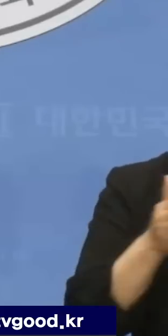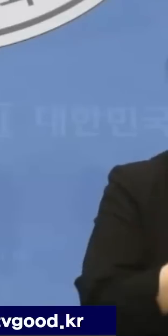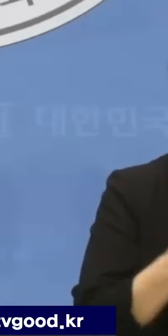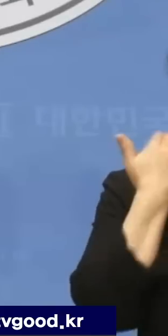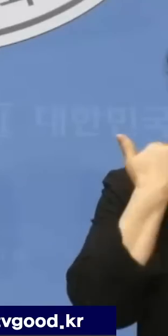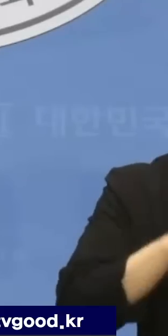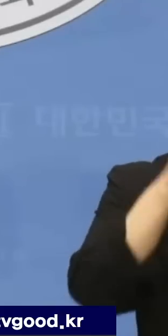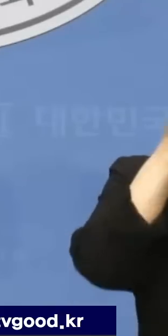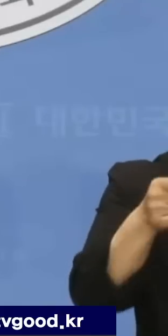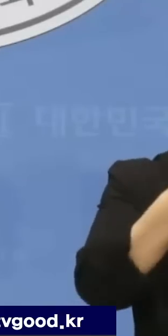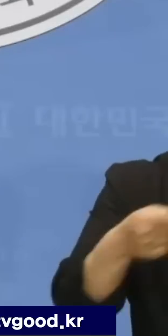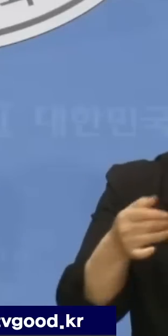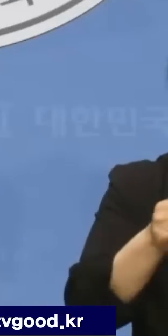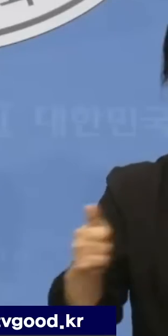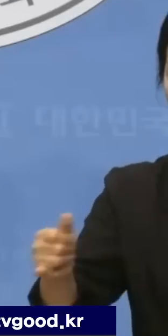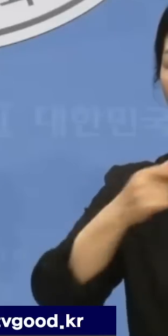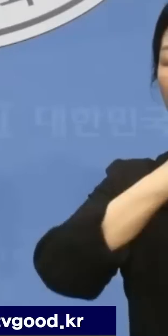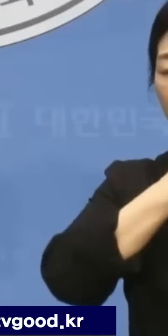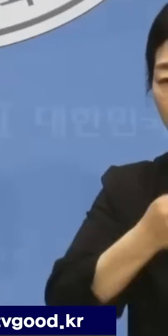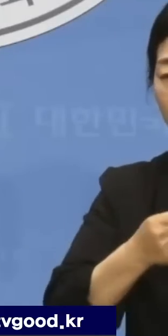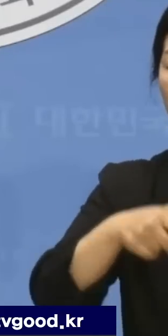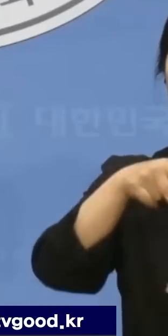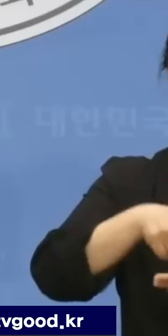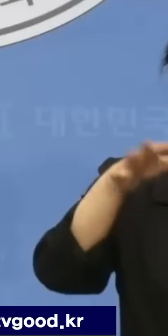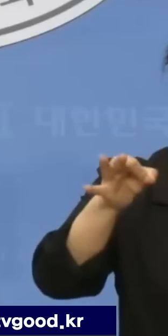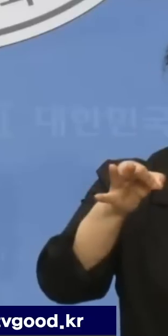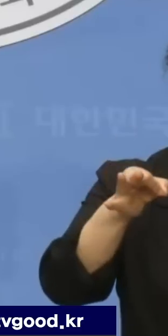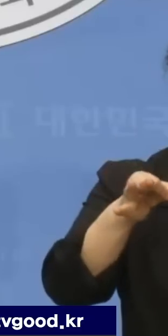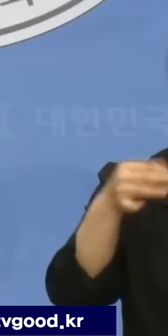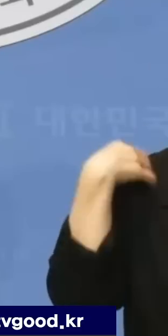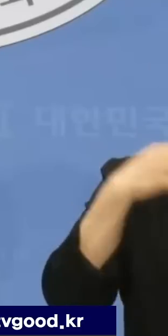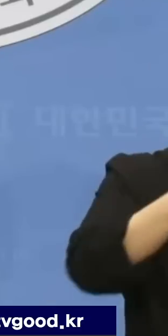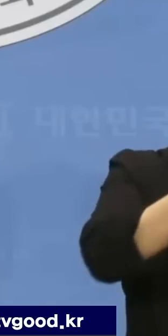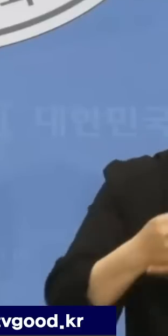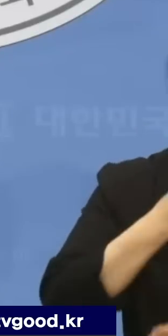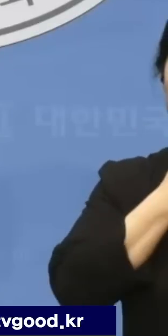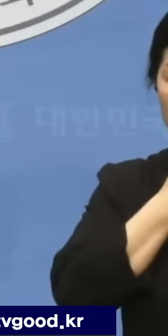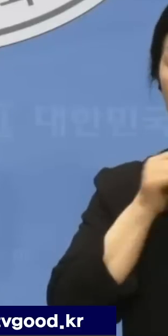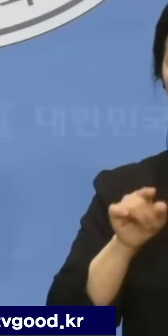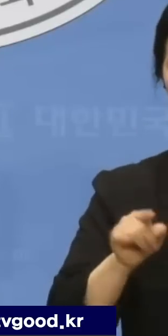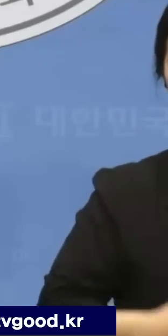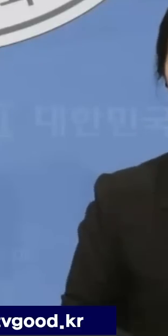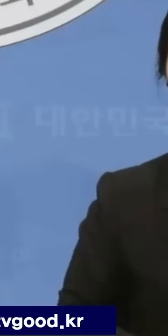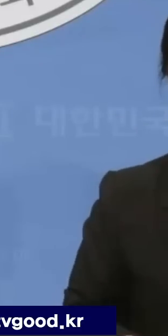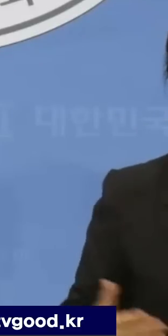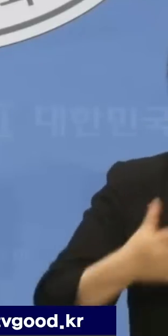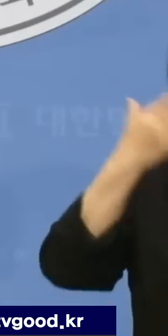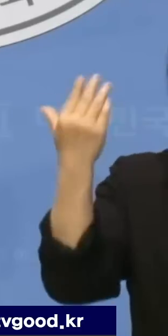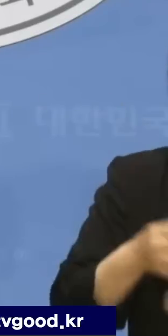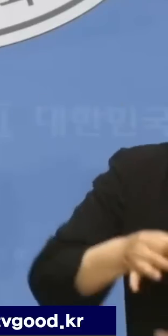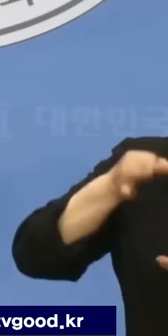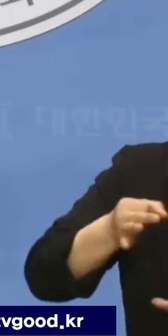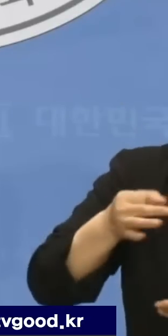전세 사기 피해자들의 바람은 보증금을 돌려받는 것입니다 전 재산이나 다름없는